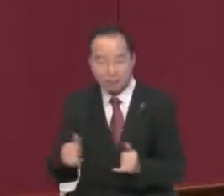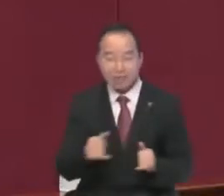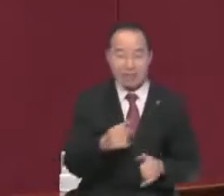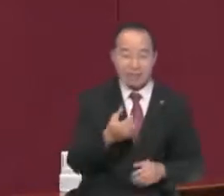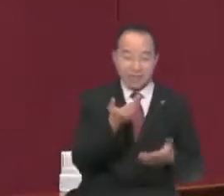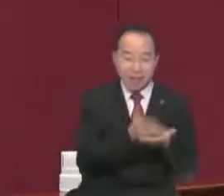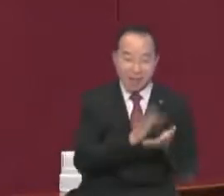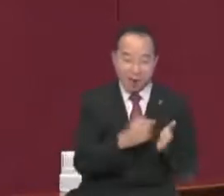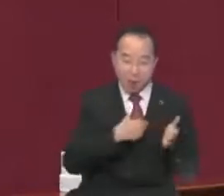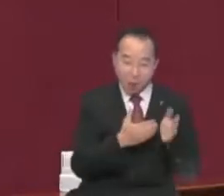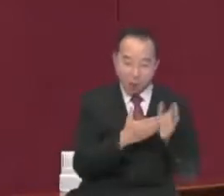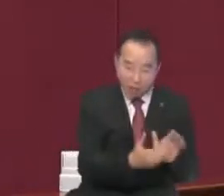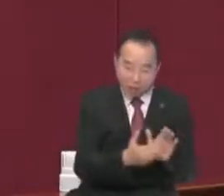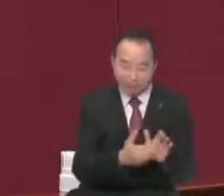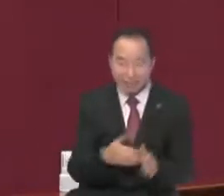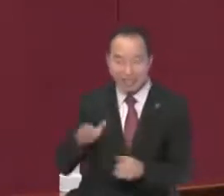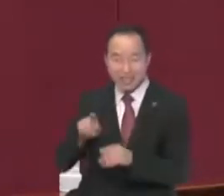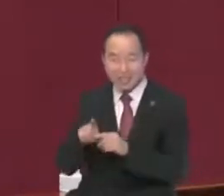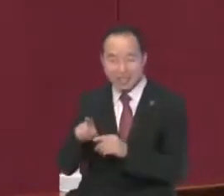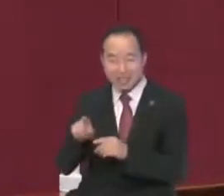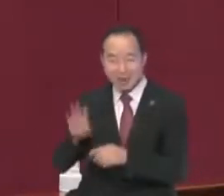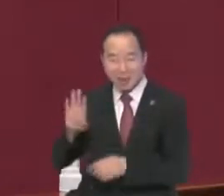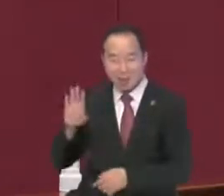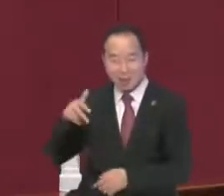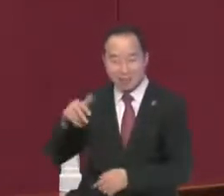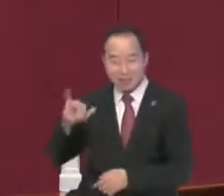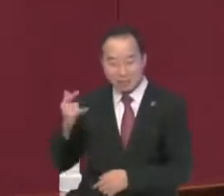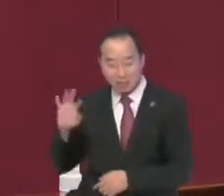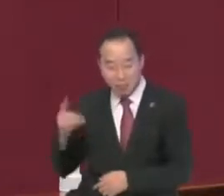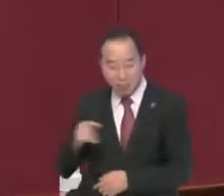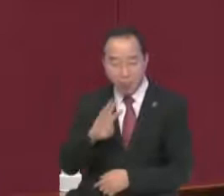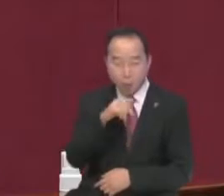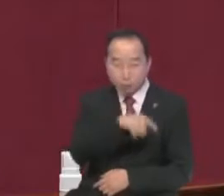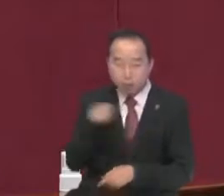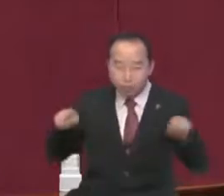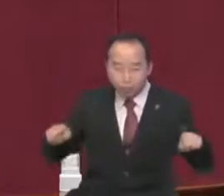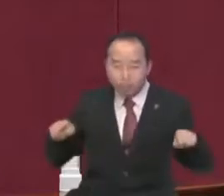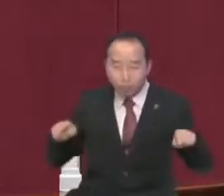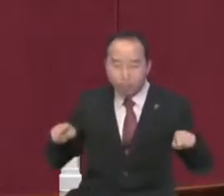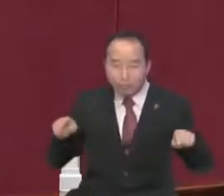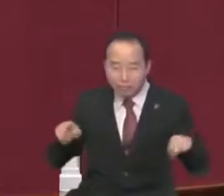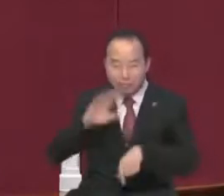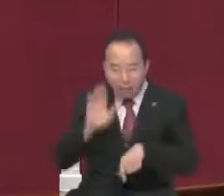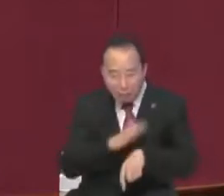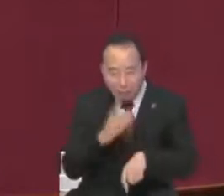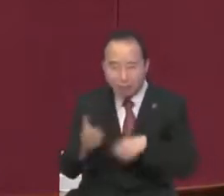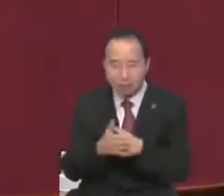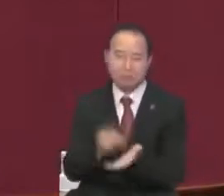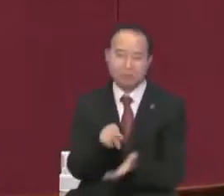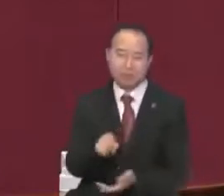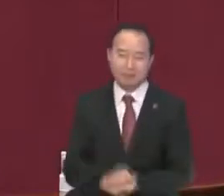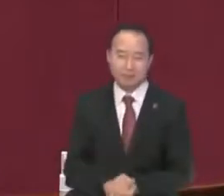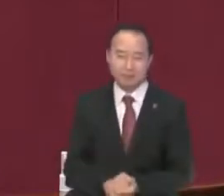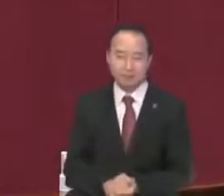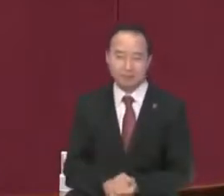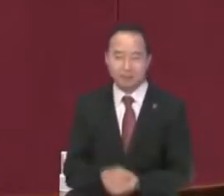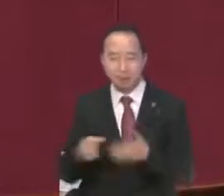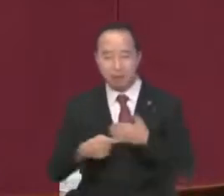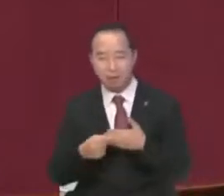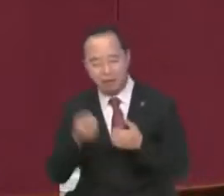후퇴시키고 우리 모두를 부끄럽게 만든 후과입니다. 그럼에도 거대 양당의